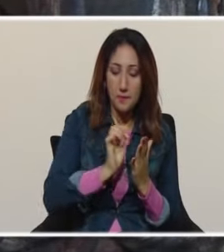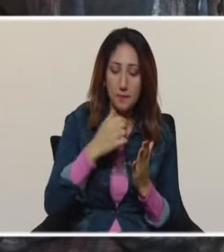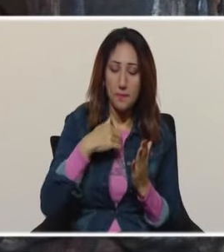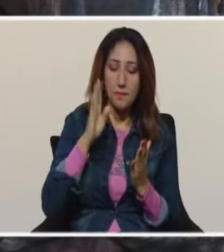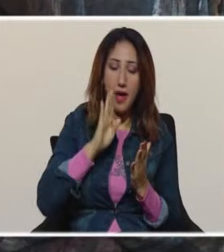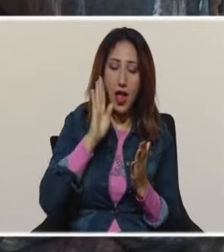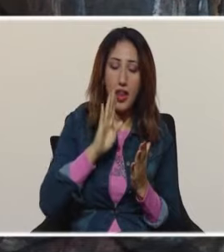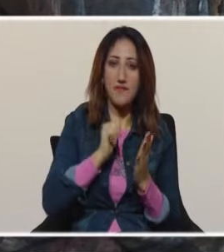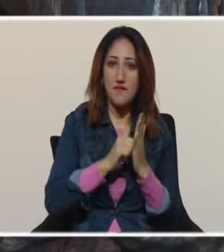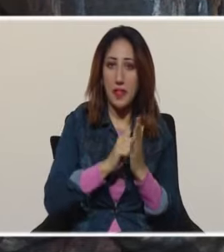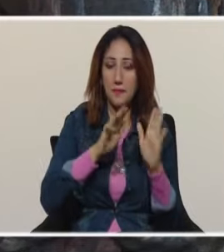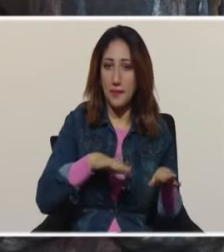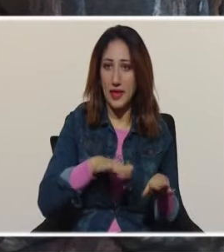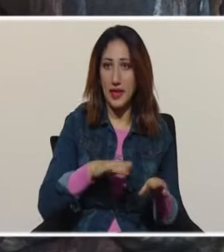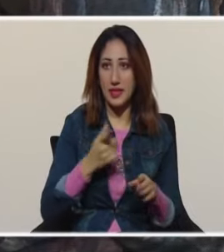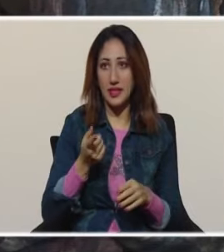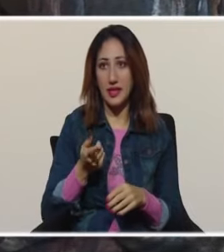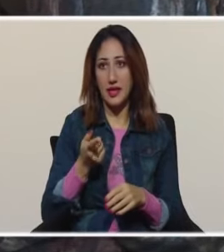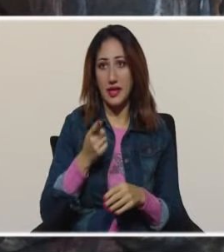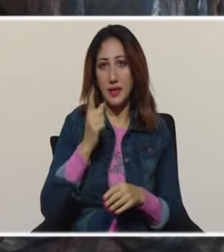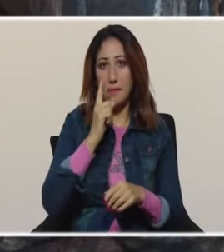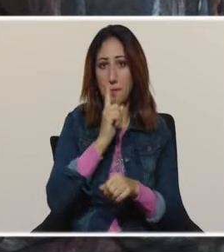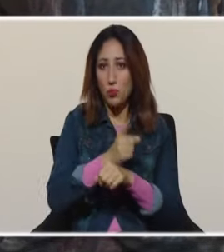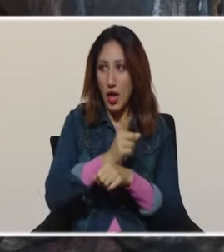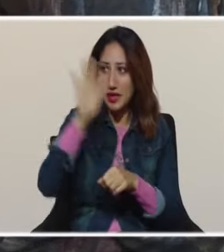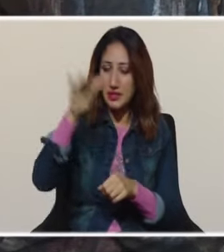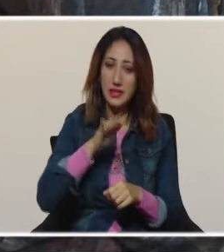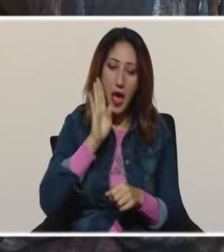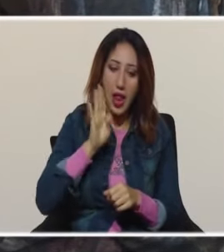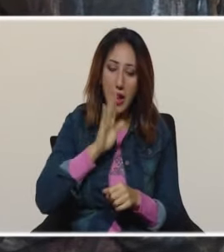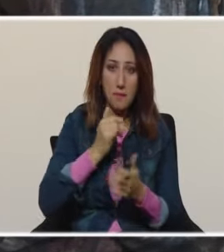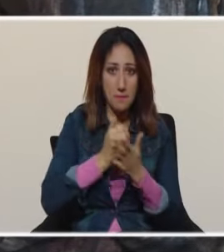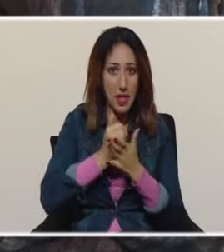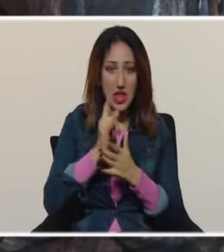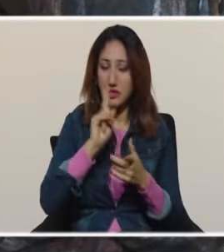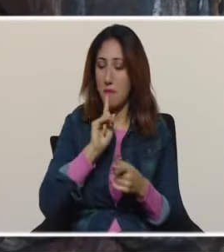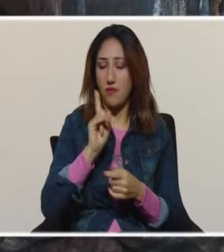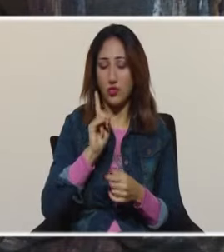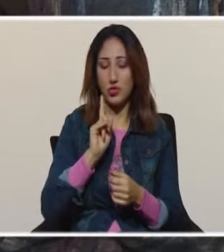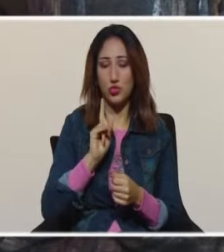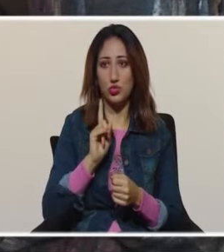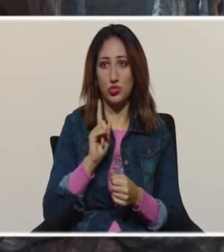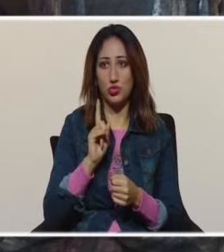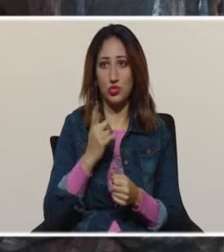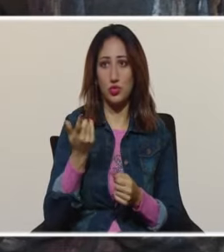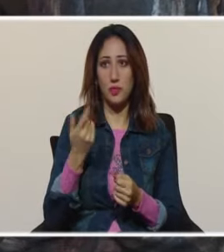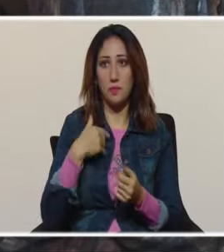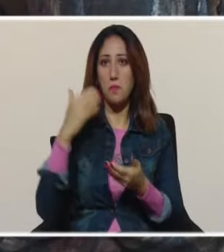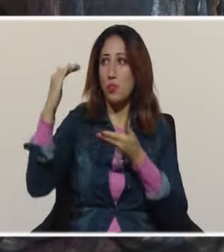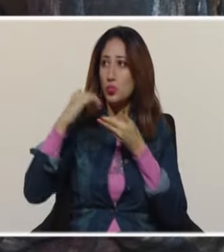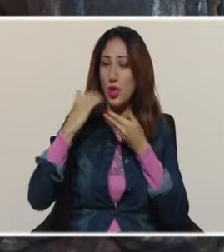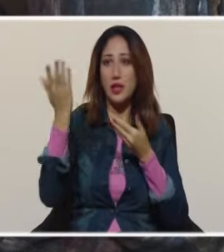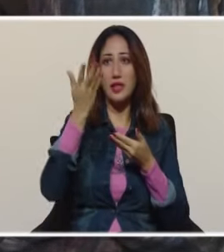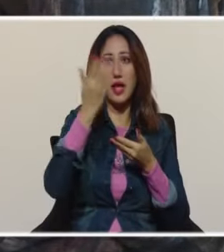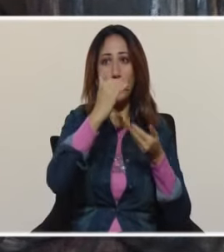قادره ممكن ياخد درس اختي تساعدني مثلا كده حاجه كده تجيلي، ممكن ان